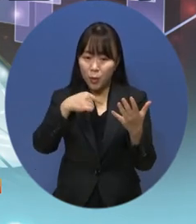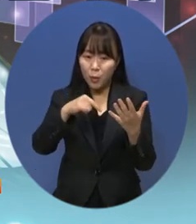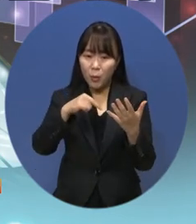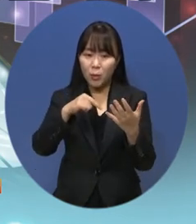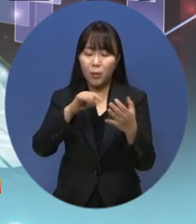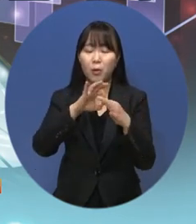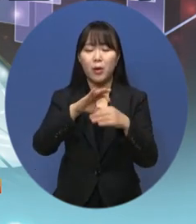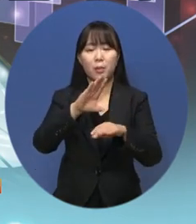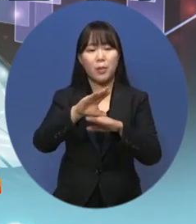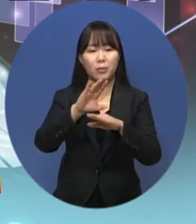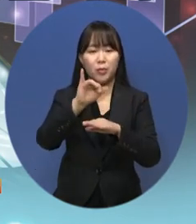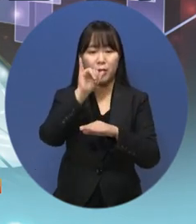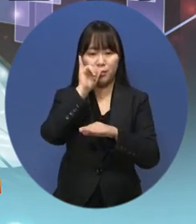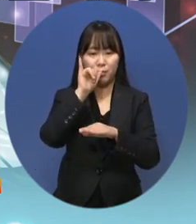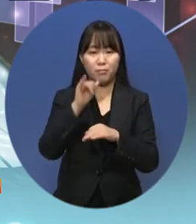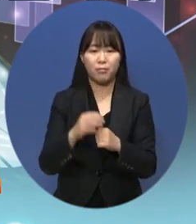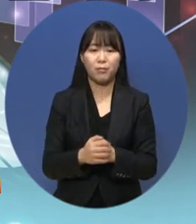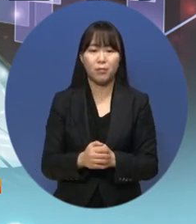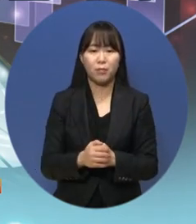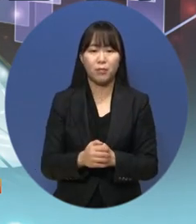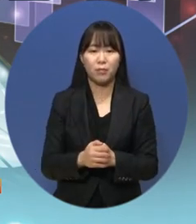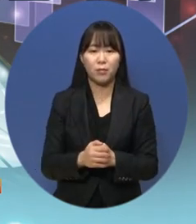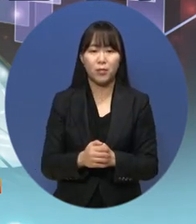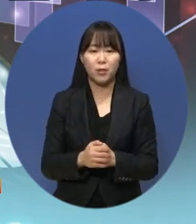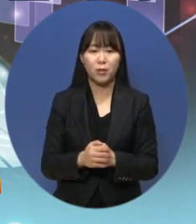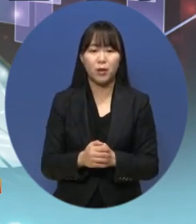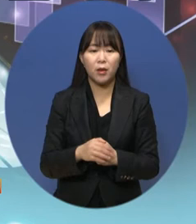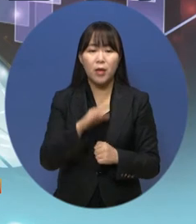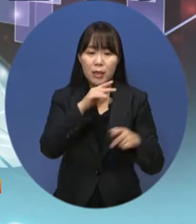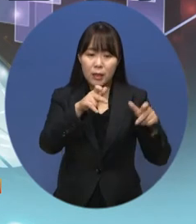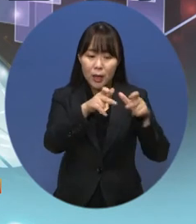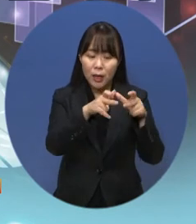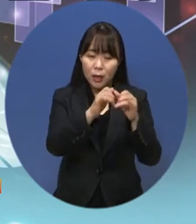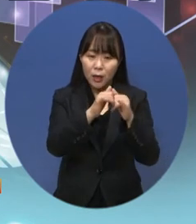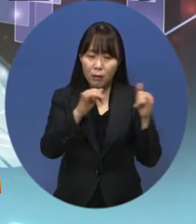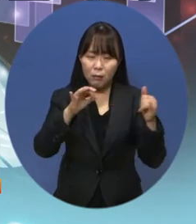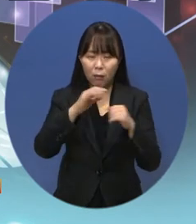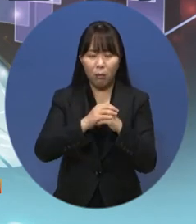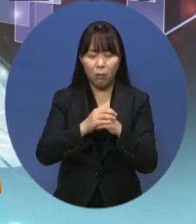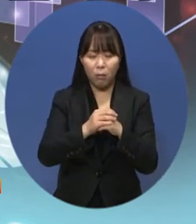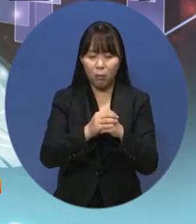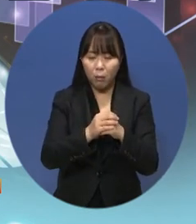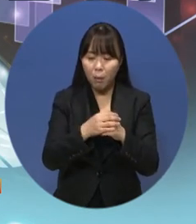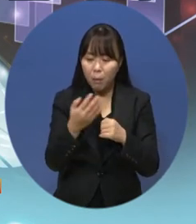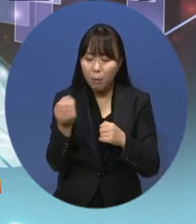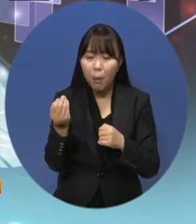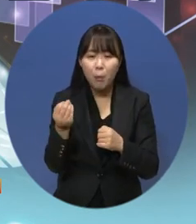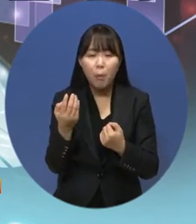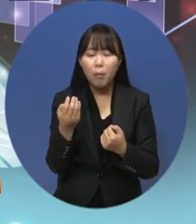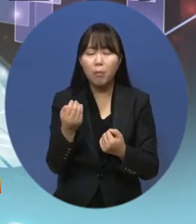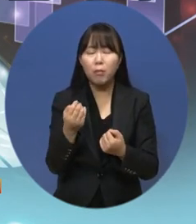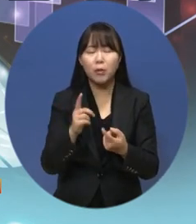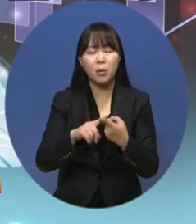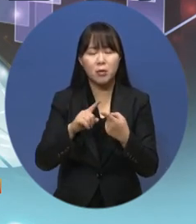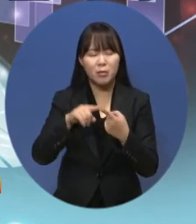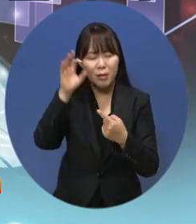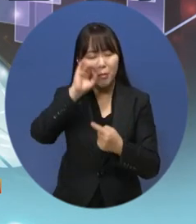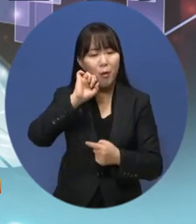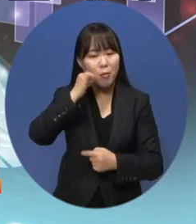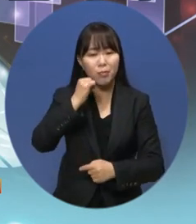등이 방송되고 있는데 정작 장애인들이 찾아보기 어렵다는 것이 문제가 되고